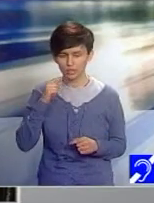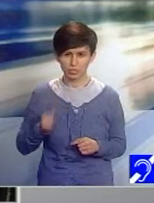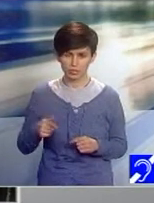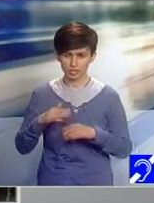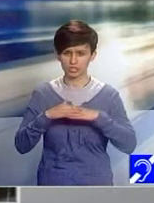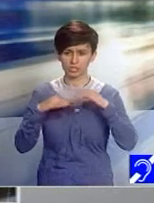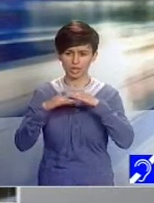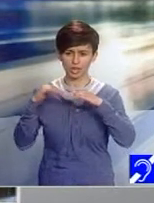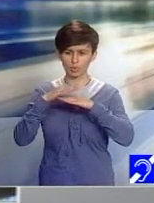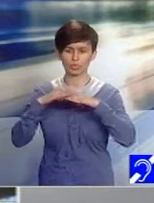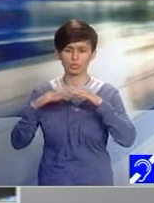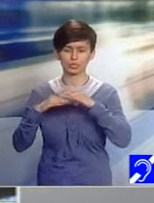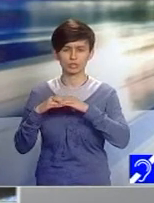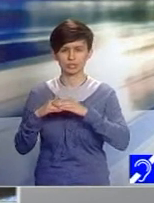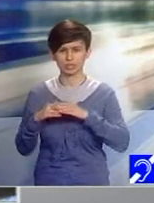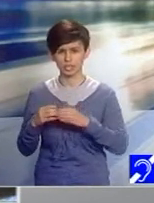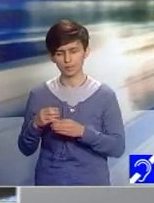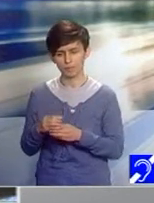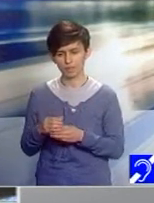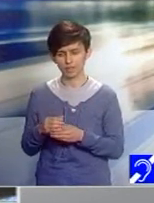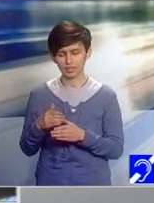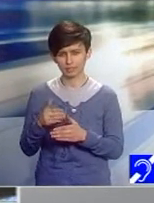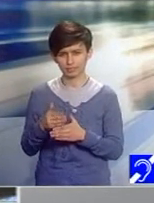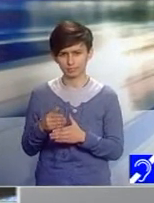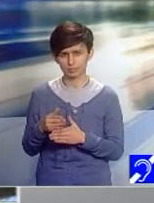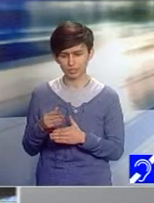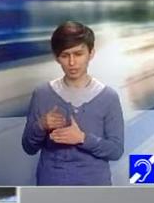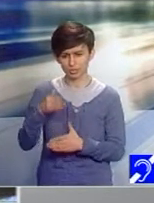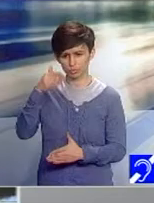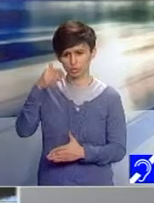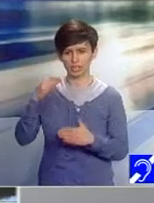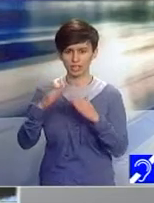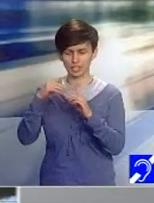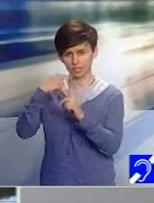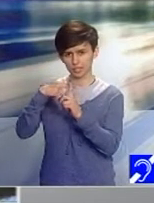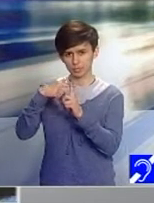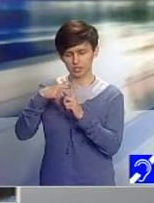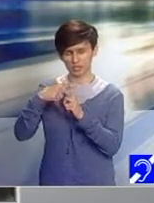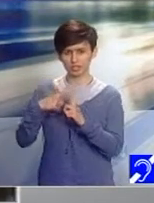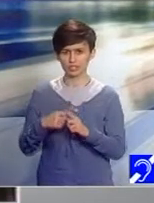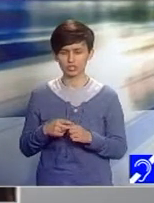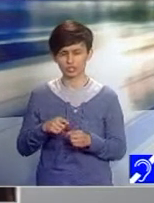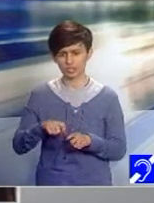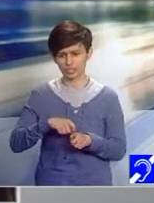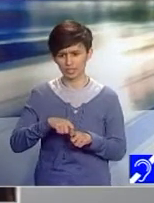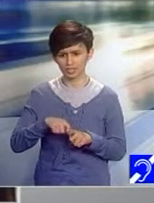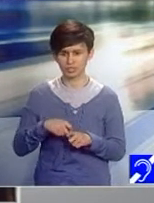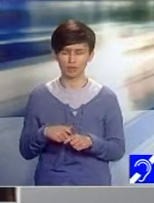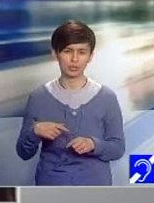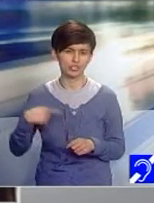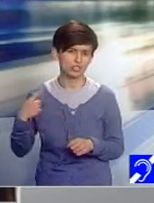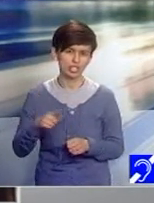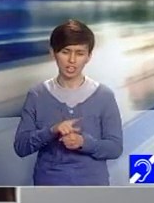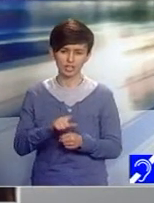au construit turle ale bisericilor din ceapă și din ceva element pe care